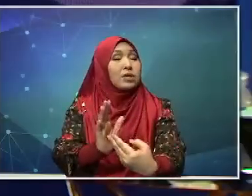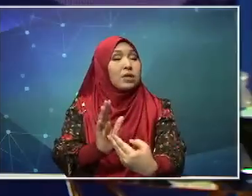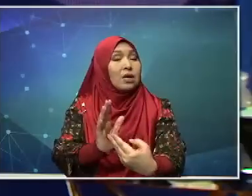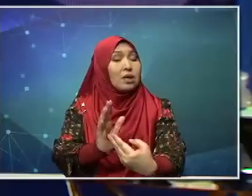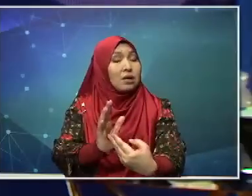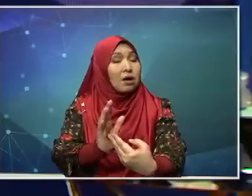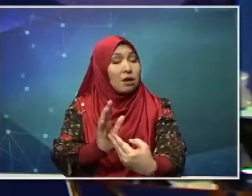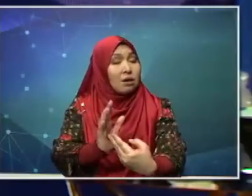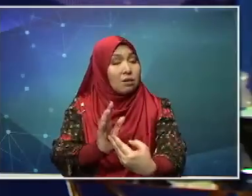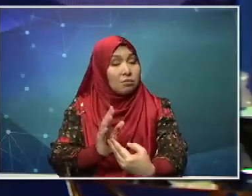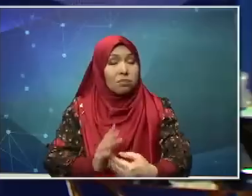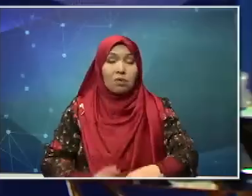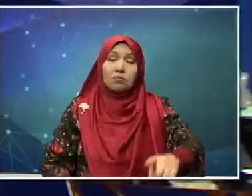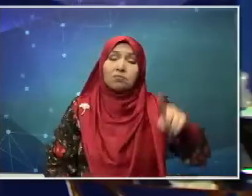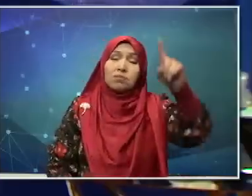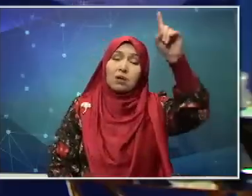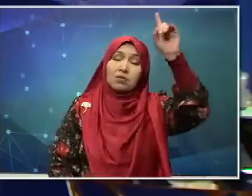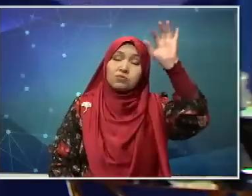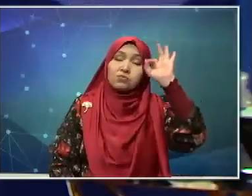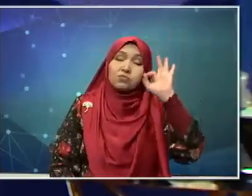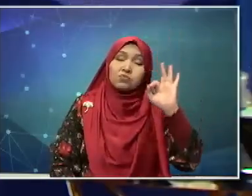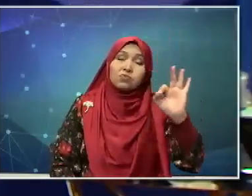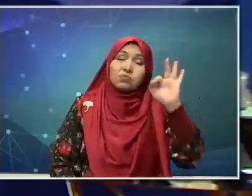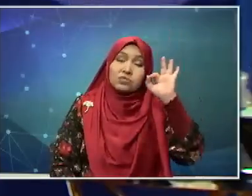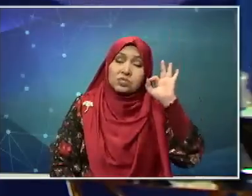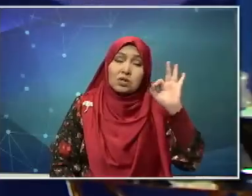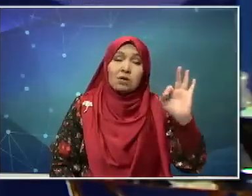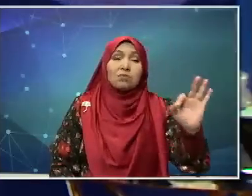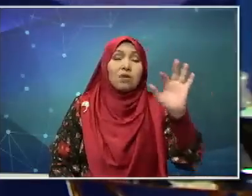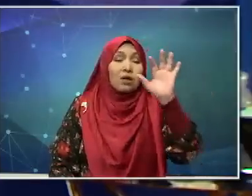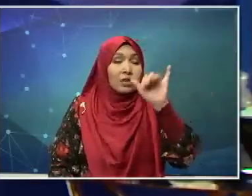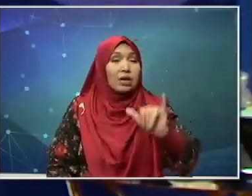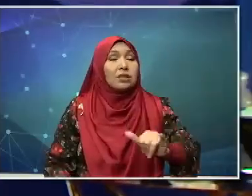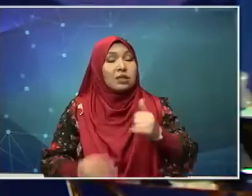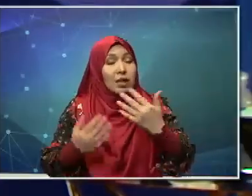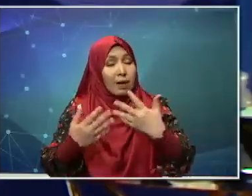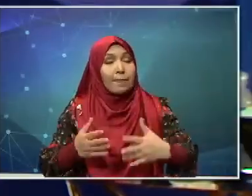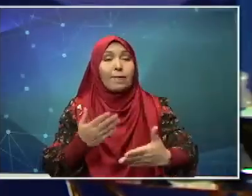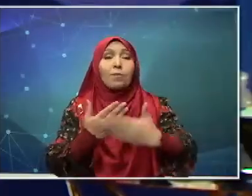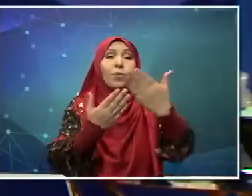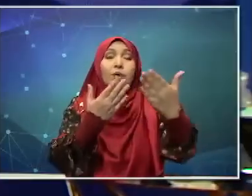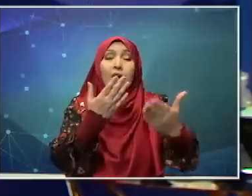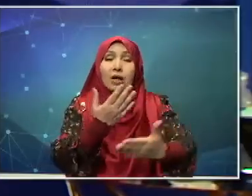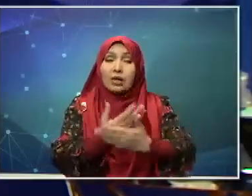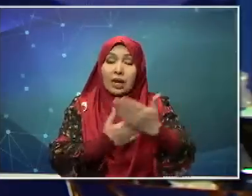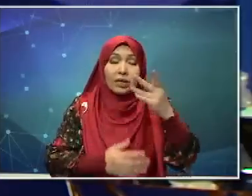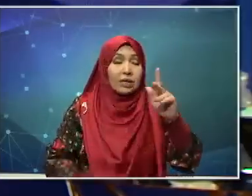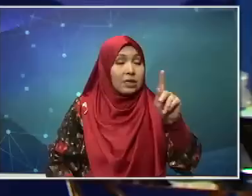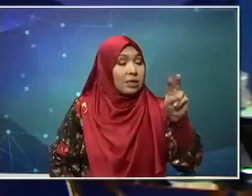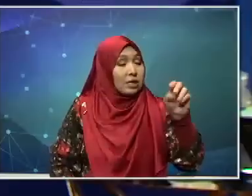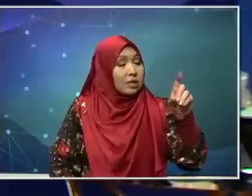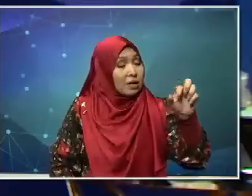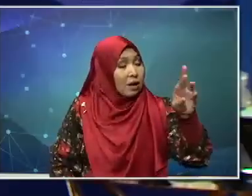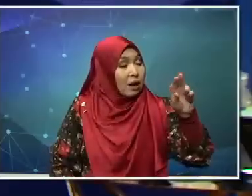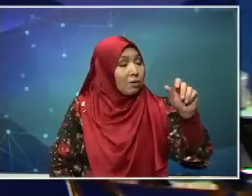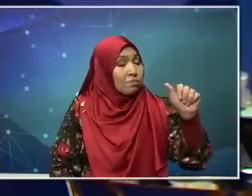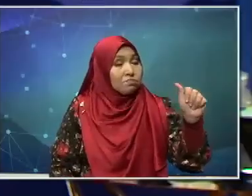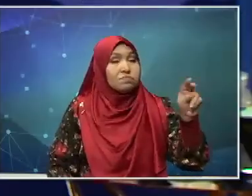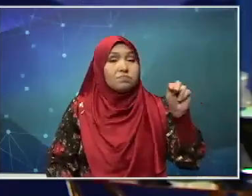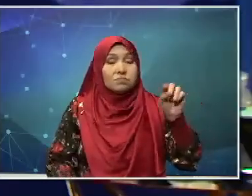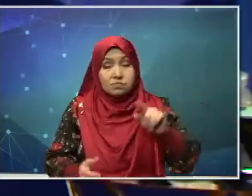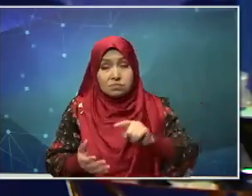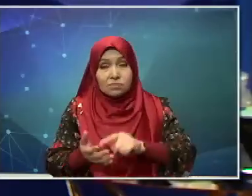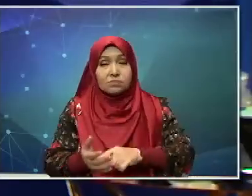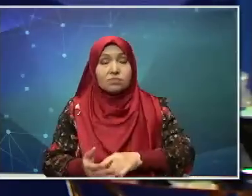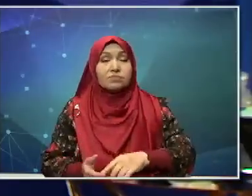subhanalladzi sakhorolana hadza wama Anda hubungi ini wa inna ilaihi rojiun alam kali pun jadi dia terbalik hanya itu Ingatkan